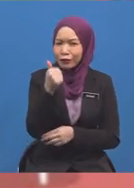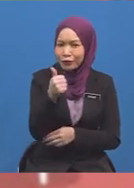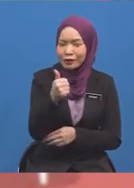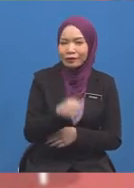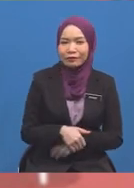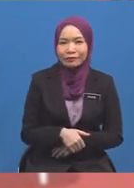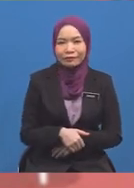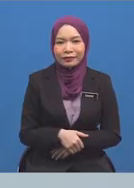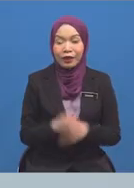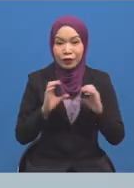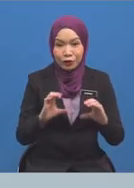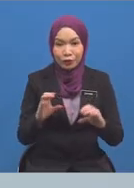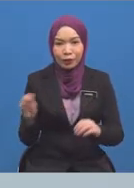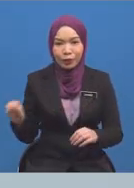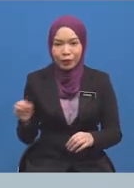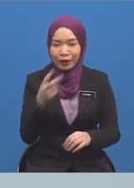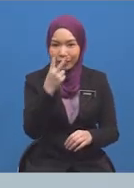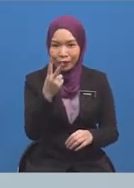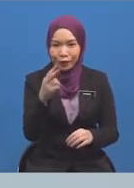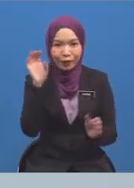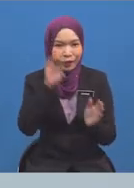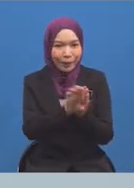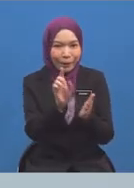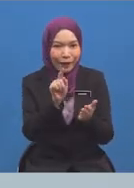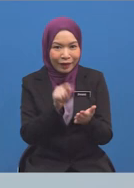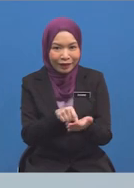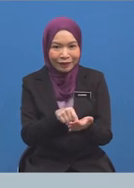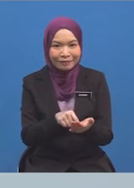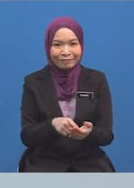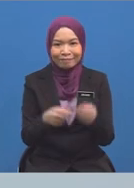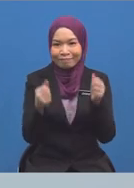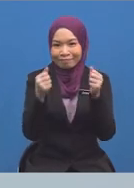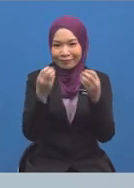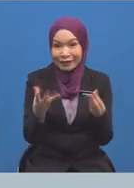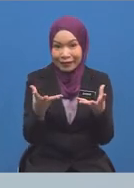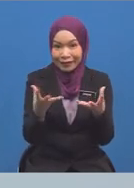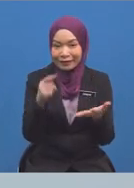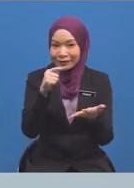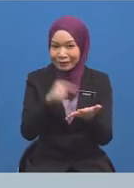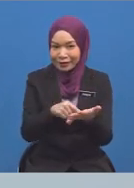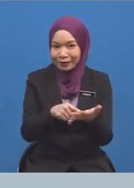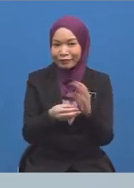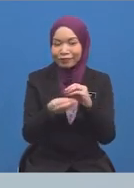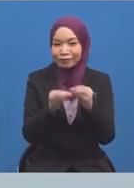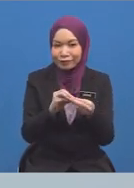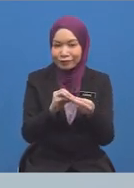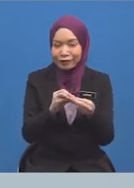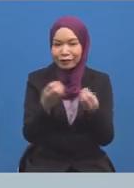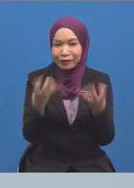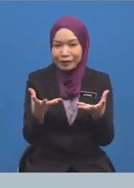cuma murid-murid lihat gambar aja pecahan yang Cikgu sediakan Bagi nomor pecahan